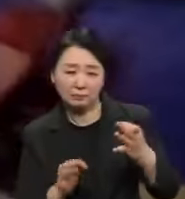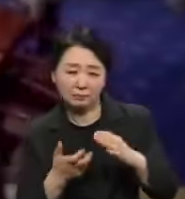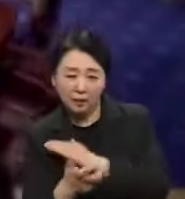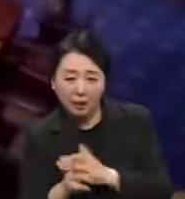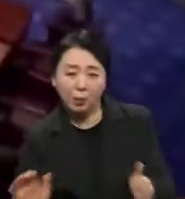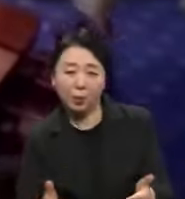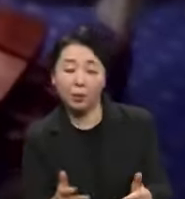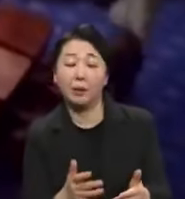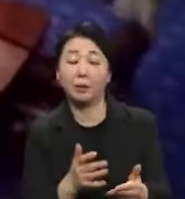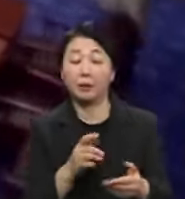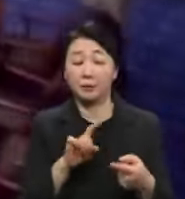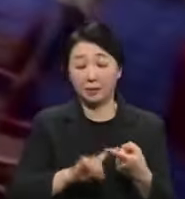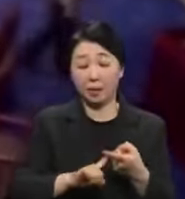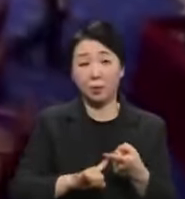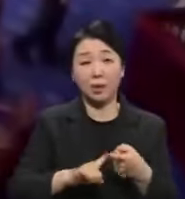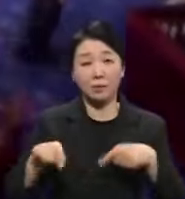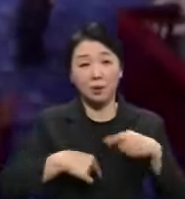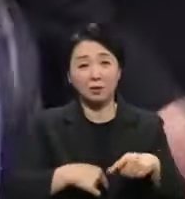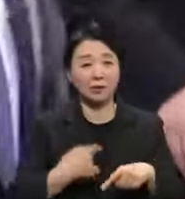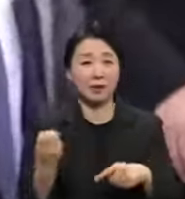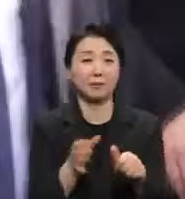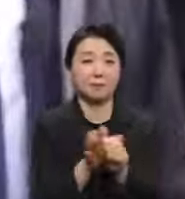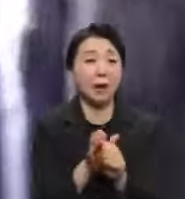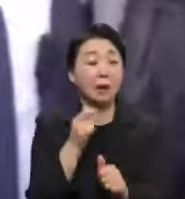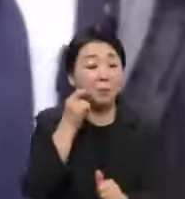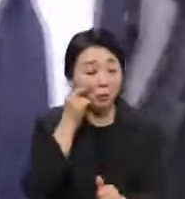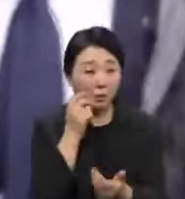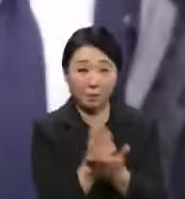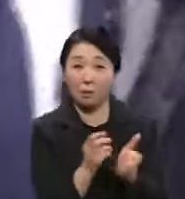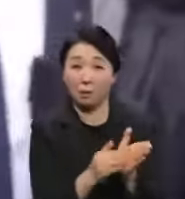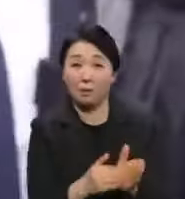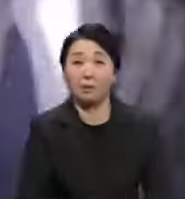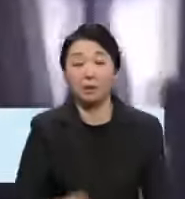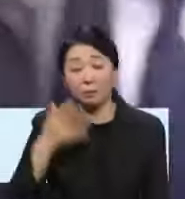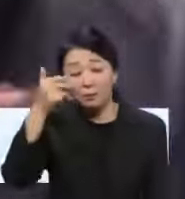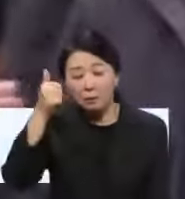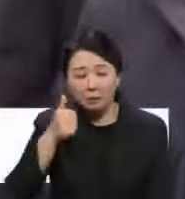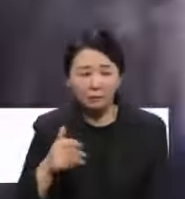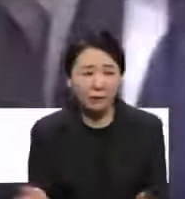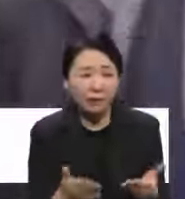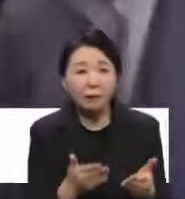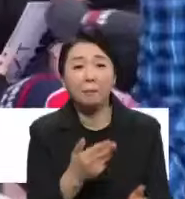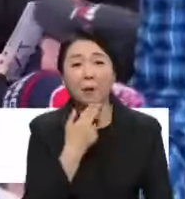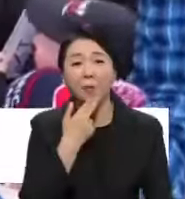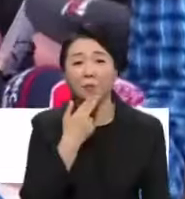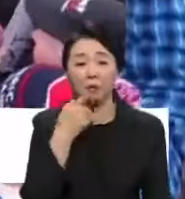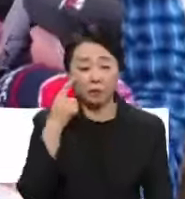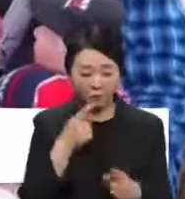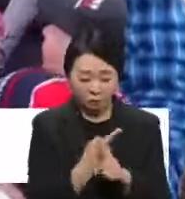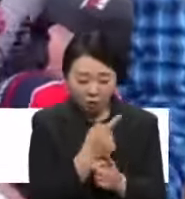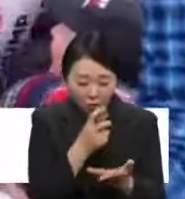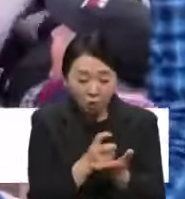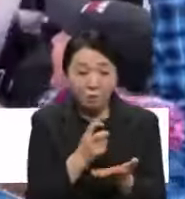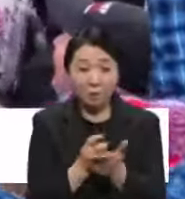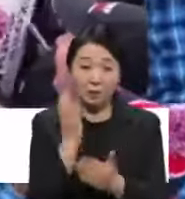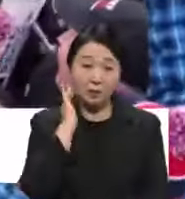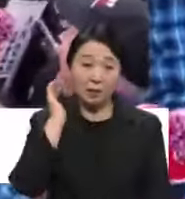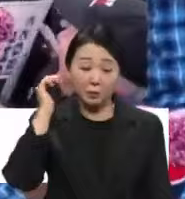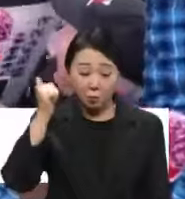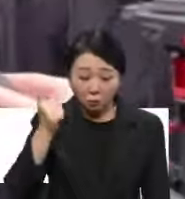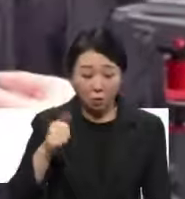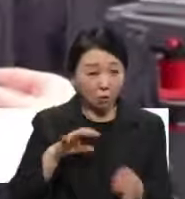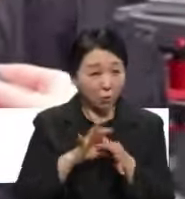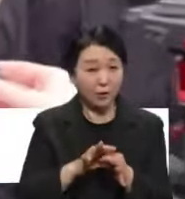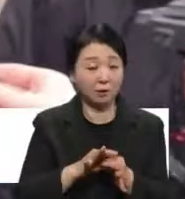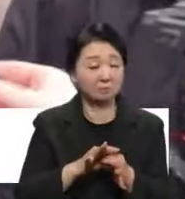다시 공직을 맡지 못하도록 규정하고 있습니다. 트럼프 측은 내란을 선동하지 않았고 수정헌법 규정은 대통령직에 적용되지